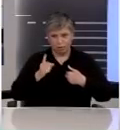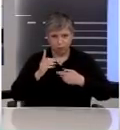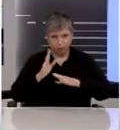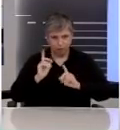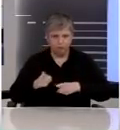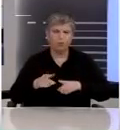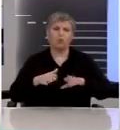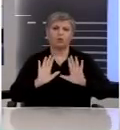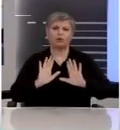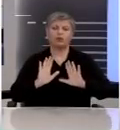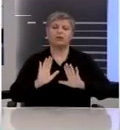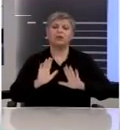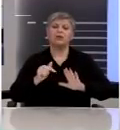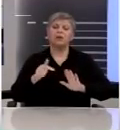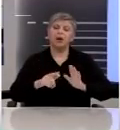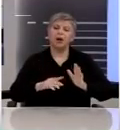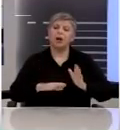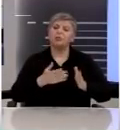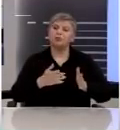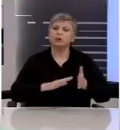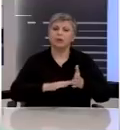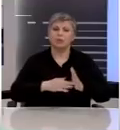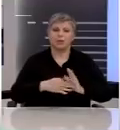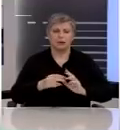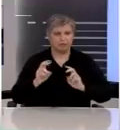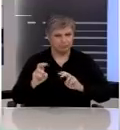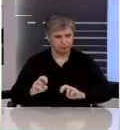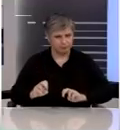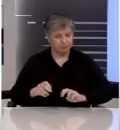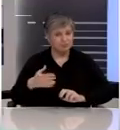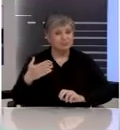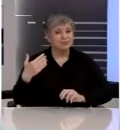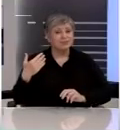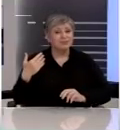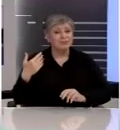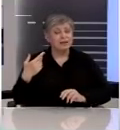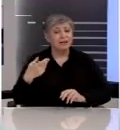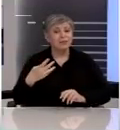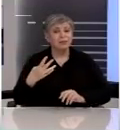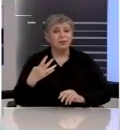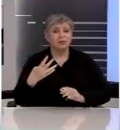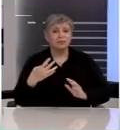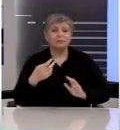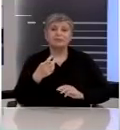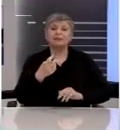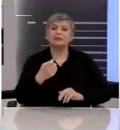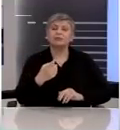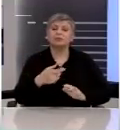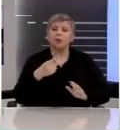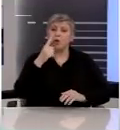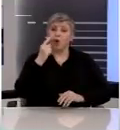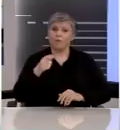4 μέρες μετά από την ημέρα εκείνη, τη 17η Νοεμβρίου του 2016, όπου